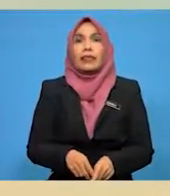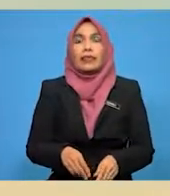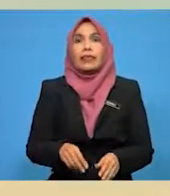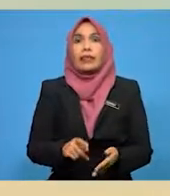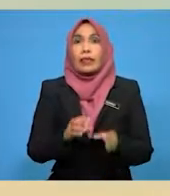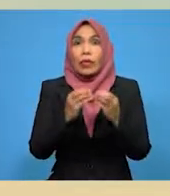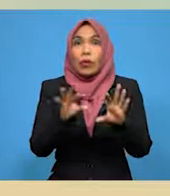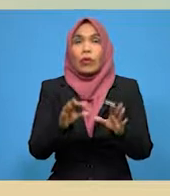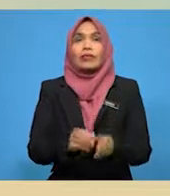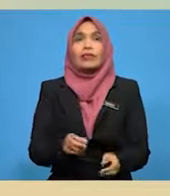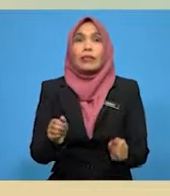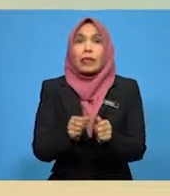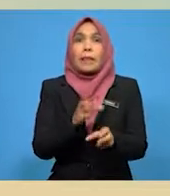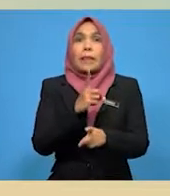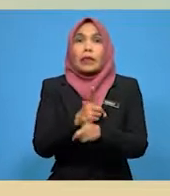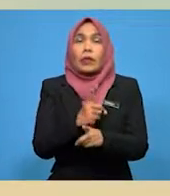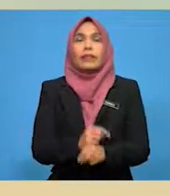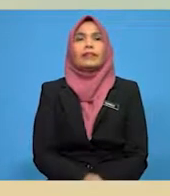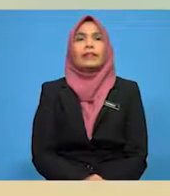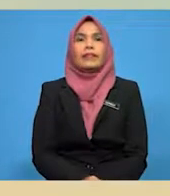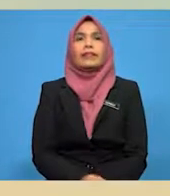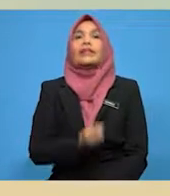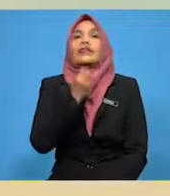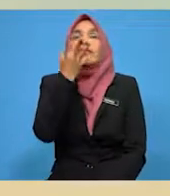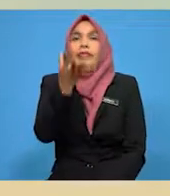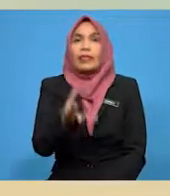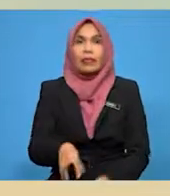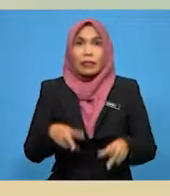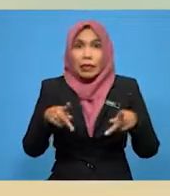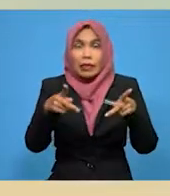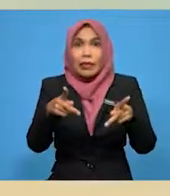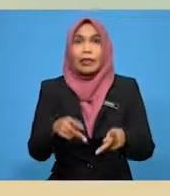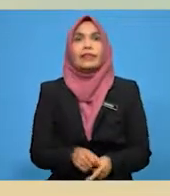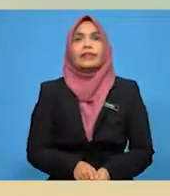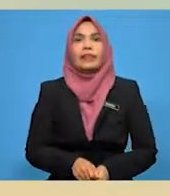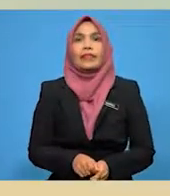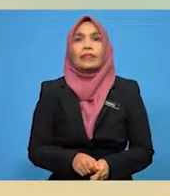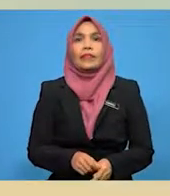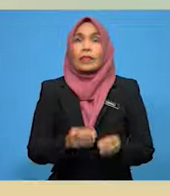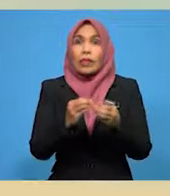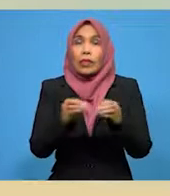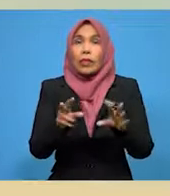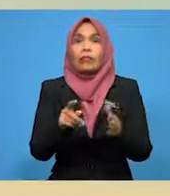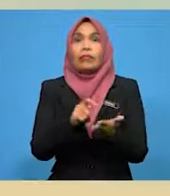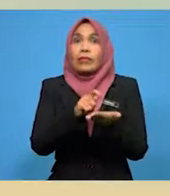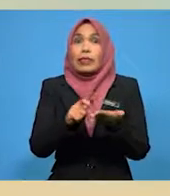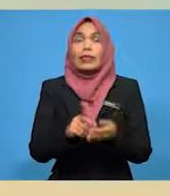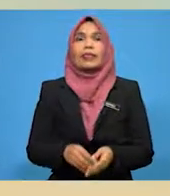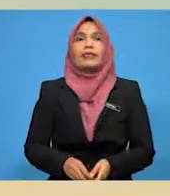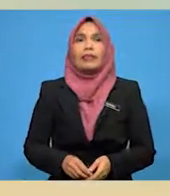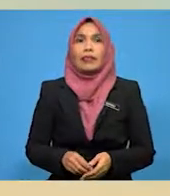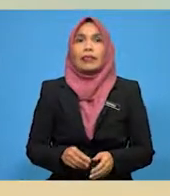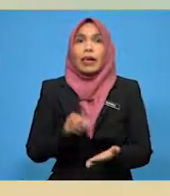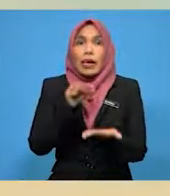betul. Dan yang ketiga, pelajar perlu menjelaskan kaedah pengendalian telur tetasan ayam mengikut